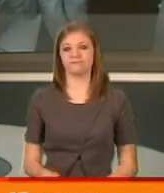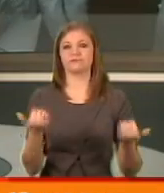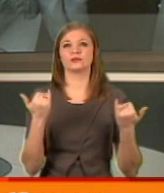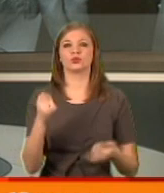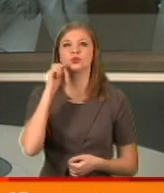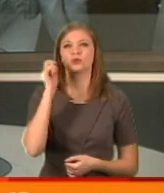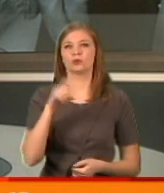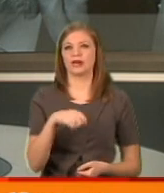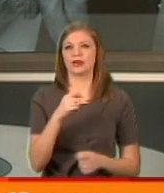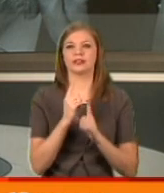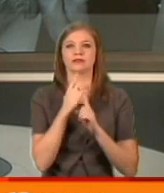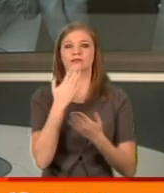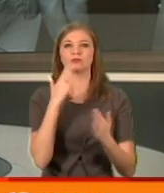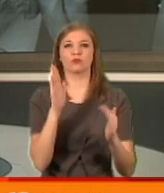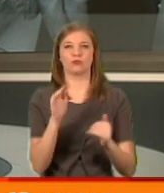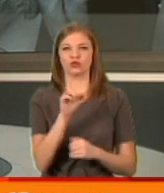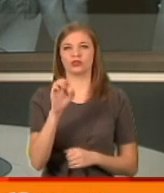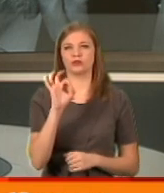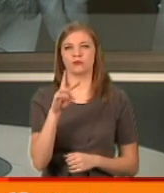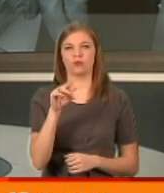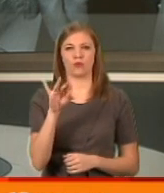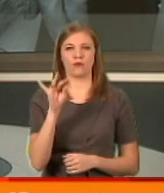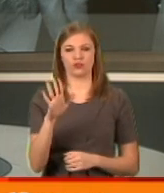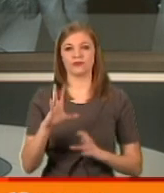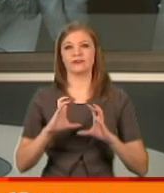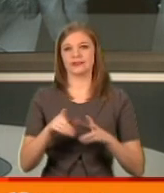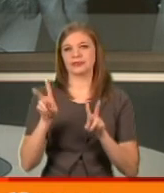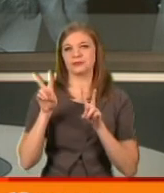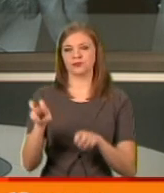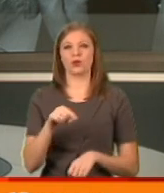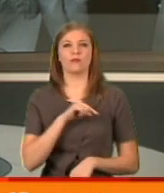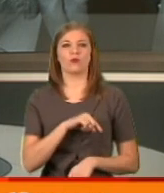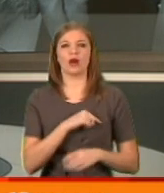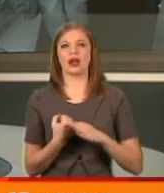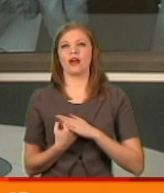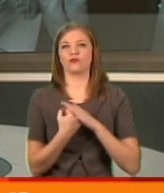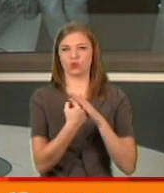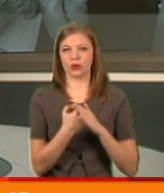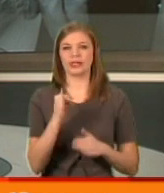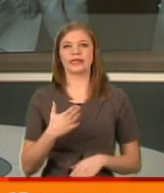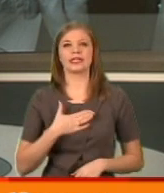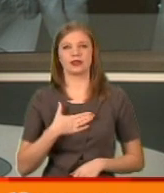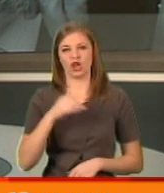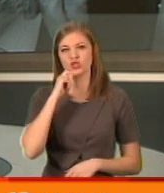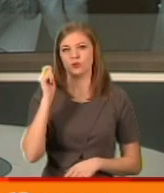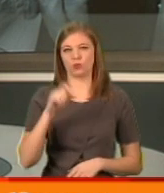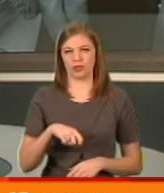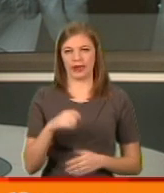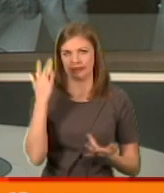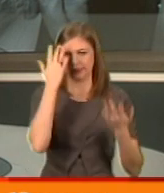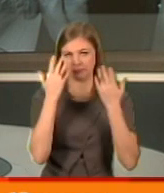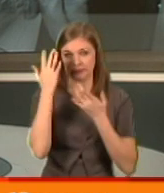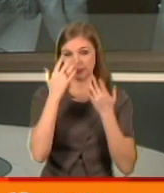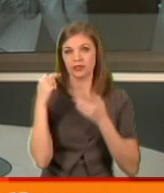Сьогодні Україна попрощалася із Мирославом Поповичем. У світі його називають моральним авторитетом та нашим українським